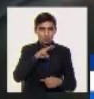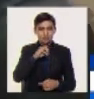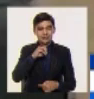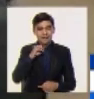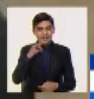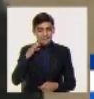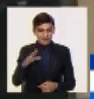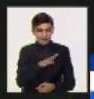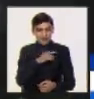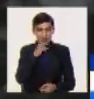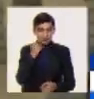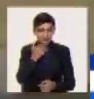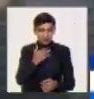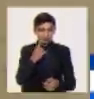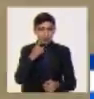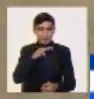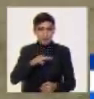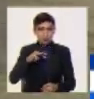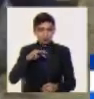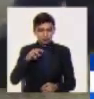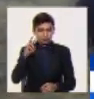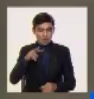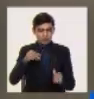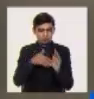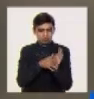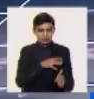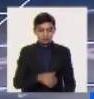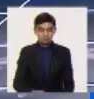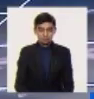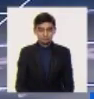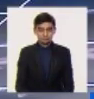Она обошлась россиянину в 100 миллионов долларов.